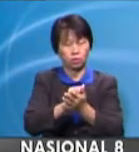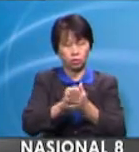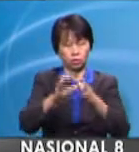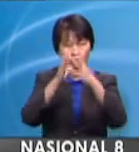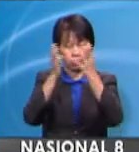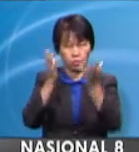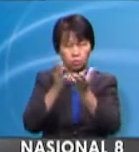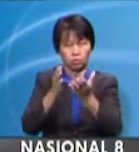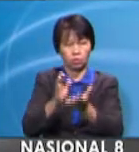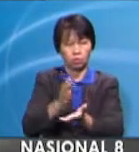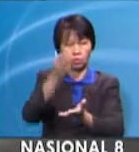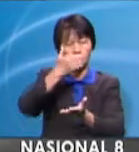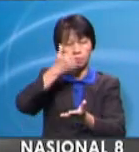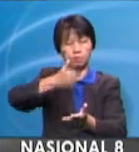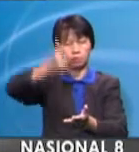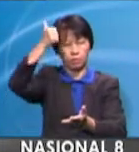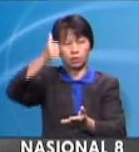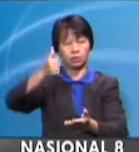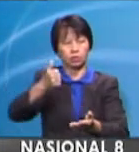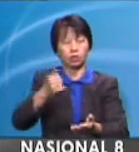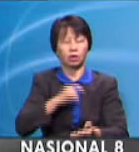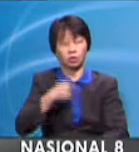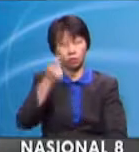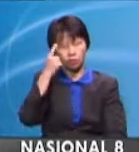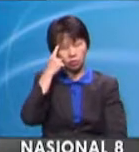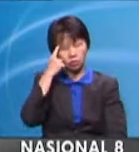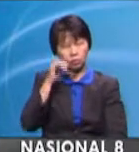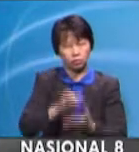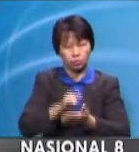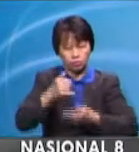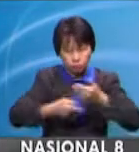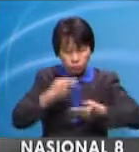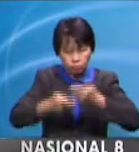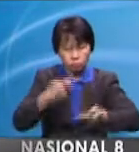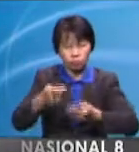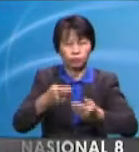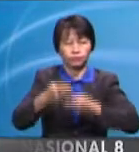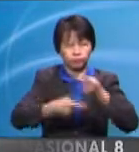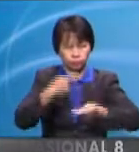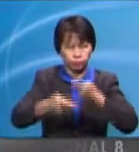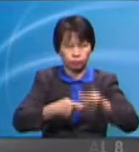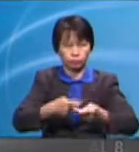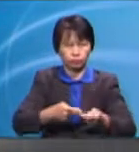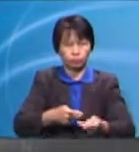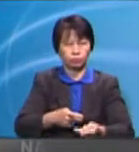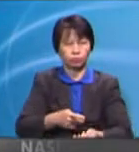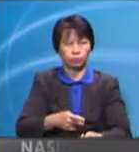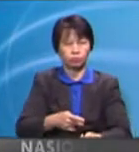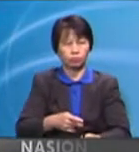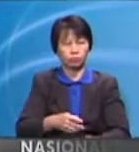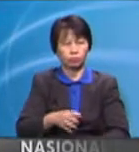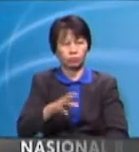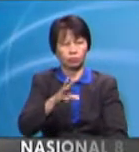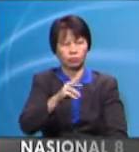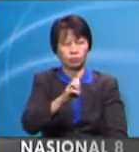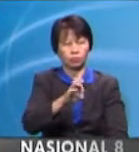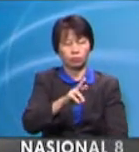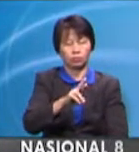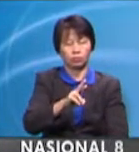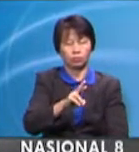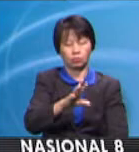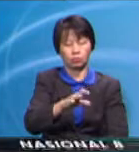search for the best Talent possible and I think through that process they have they have identified christoph